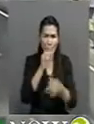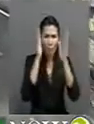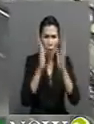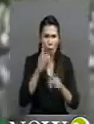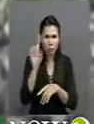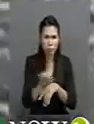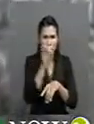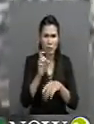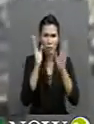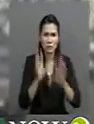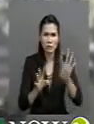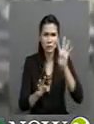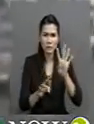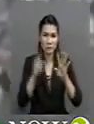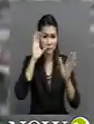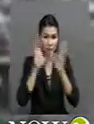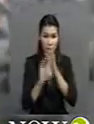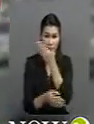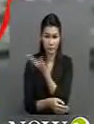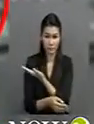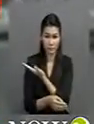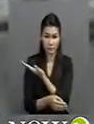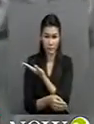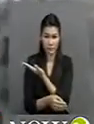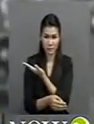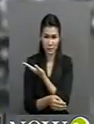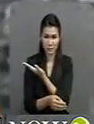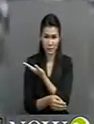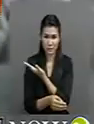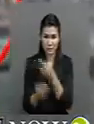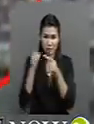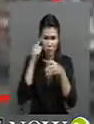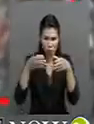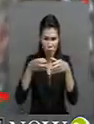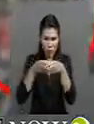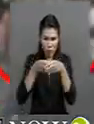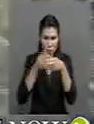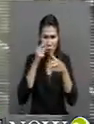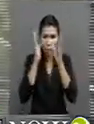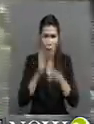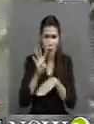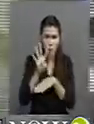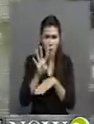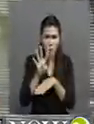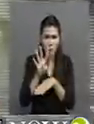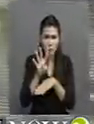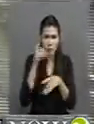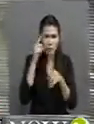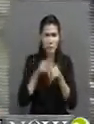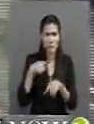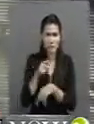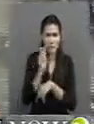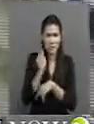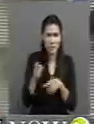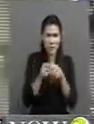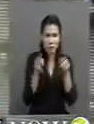หมด4คนค่ะคุณผู้ชมดูตามภาพนี้เนี่ยนะคะที่เป็นวงกลมเนี่ยแหละค่ะเป็นกลุ่มผู้ต้องสงสัย4คนเขาไปว่าจ้างรถโดยสาร